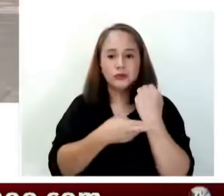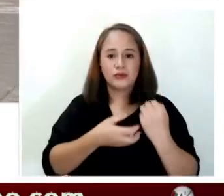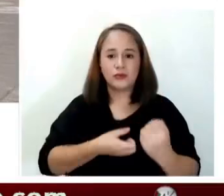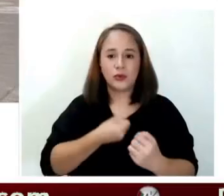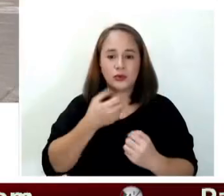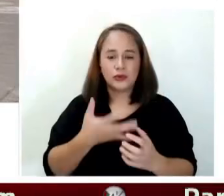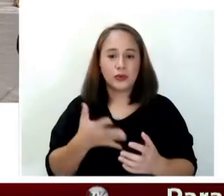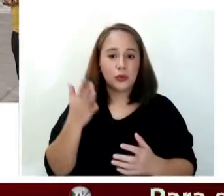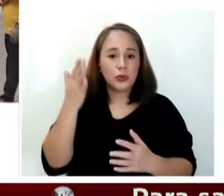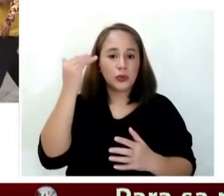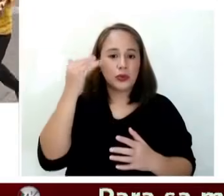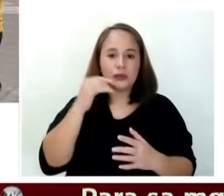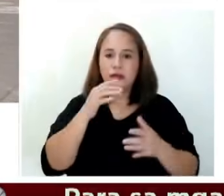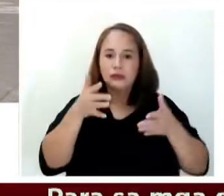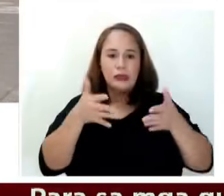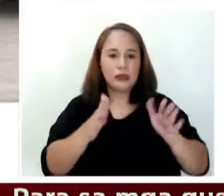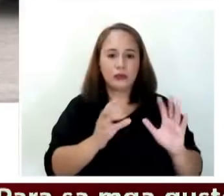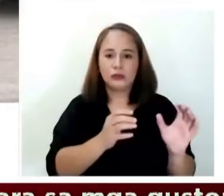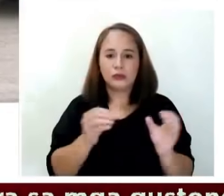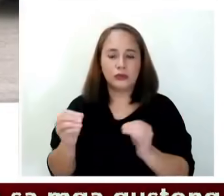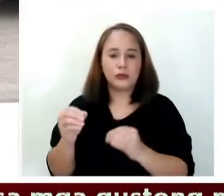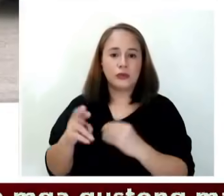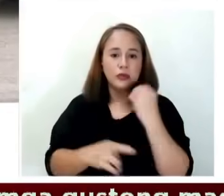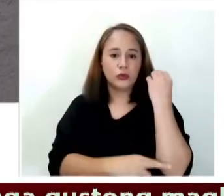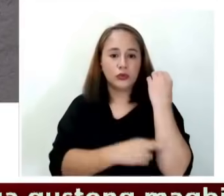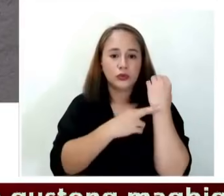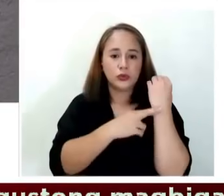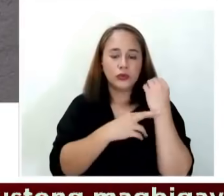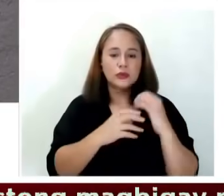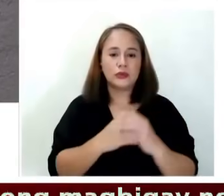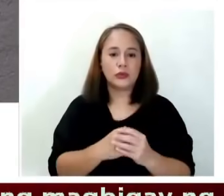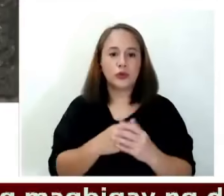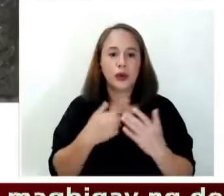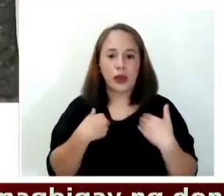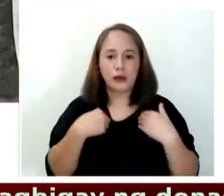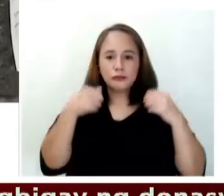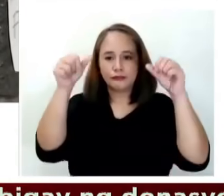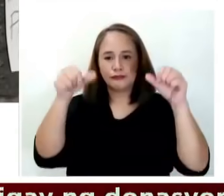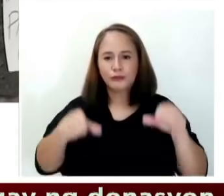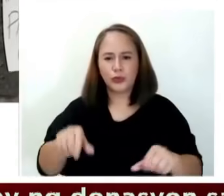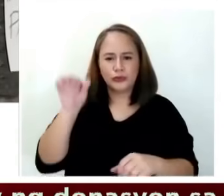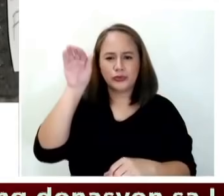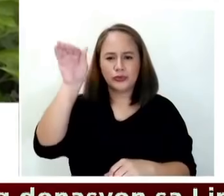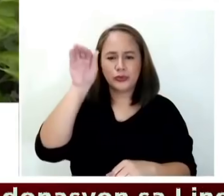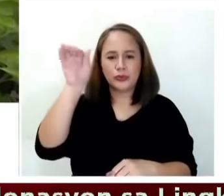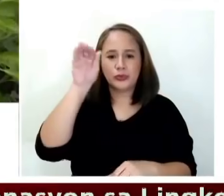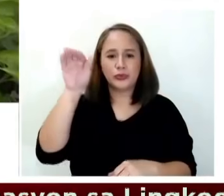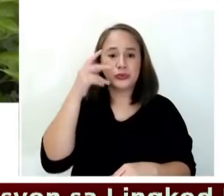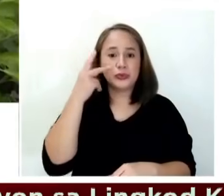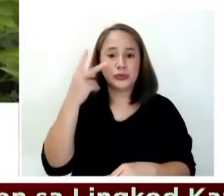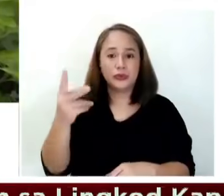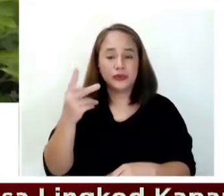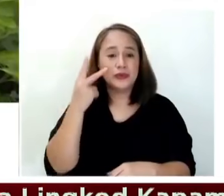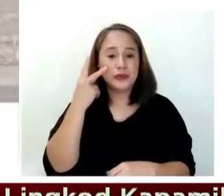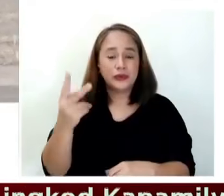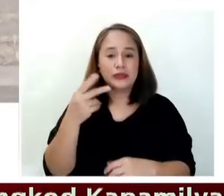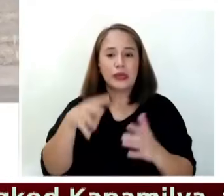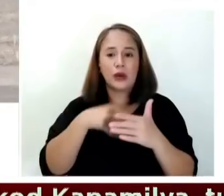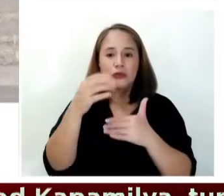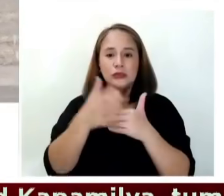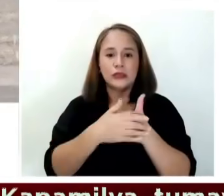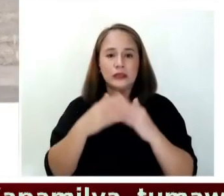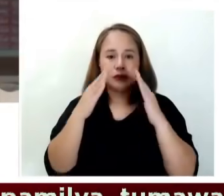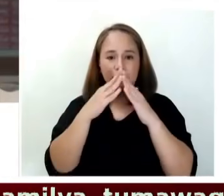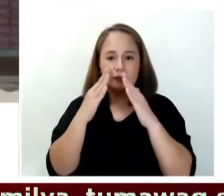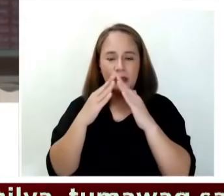dahil hindi pa pwedeng mag-operate ang mga resort. Kabi-kabilang mga panawagan na ang makikitang nakapaskil sa mga labas ng bahay